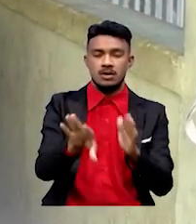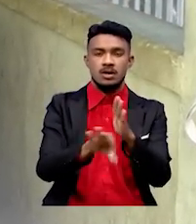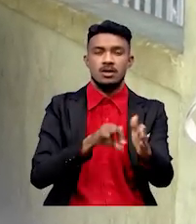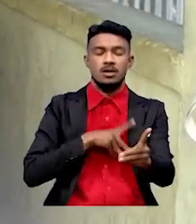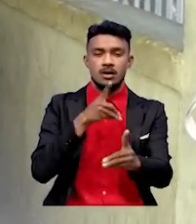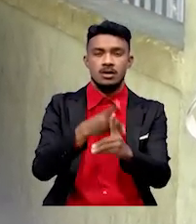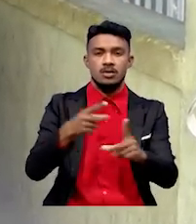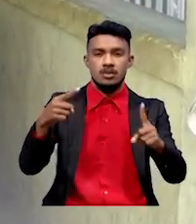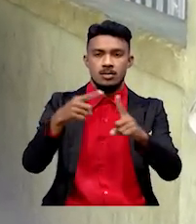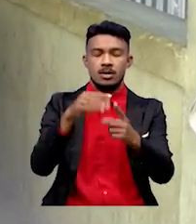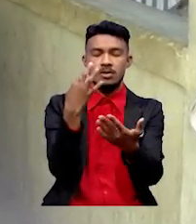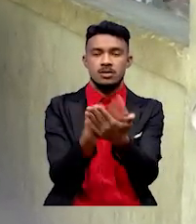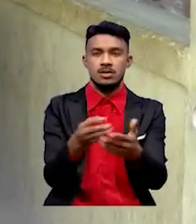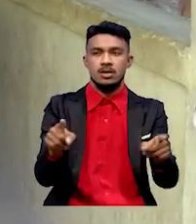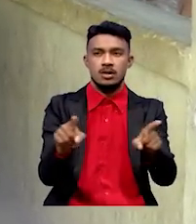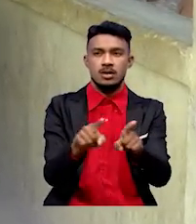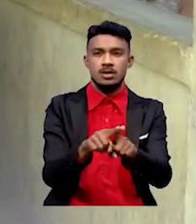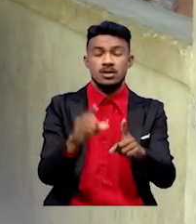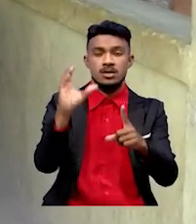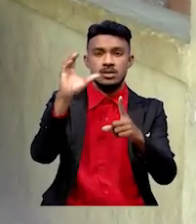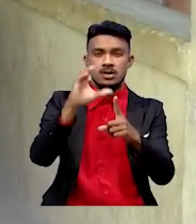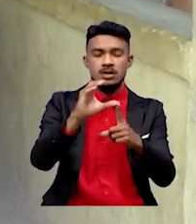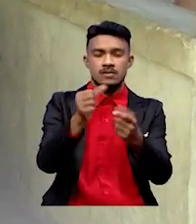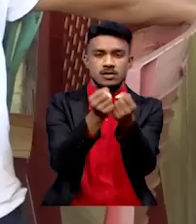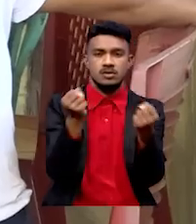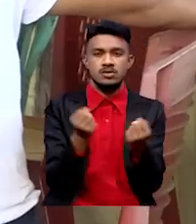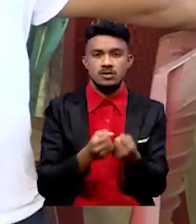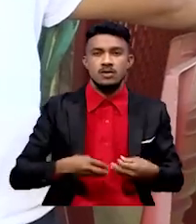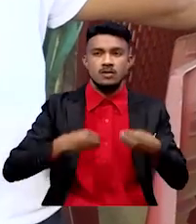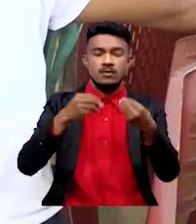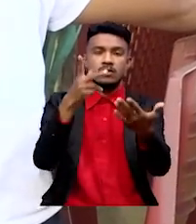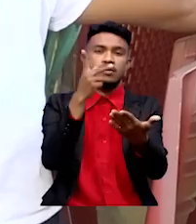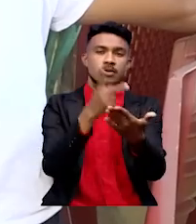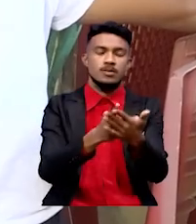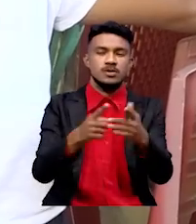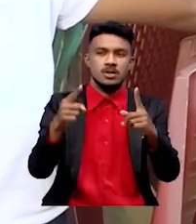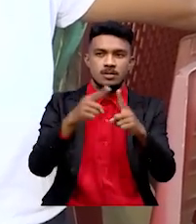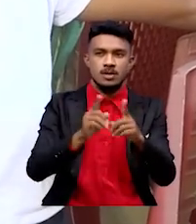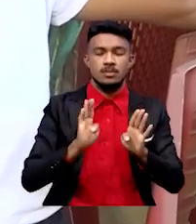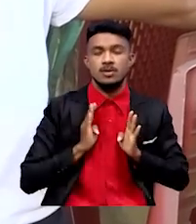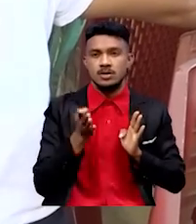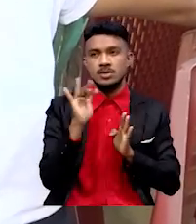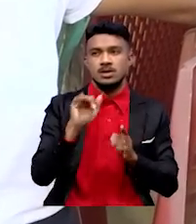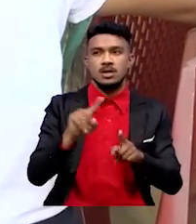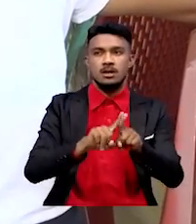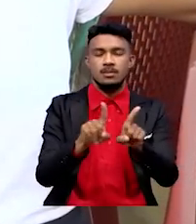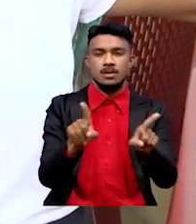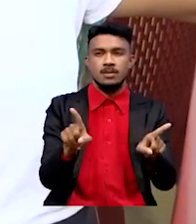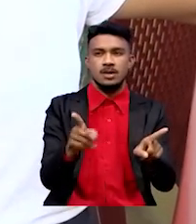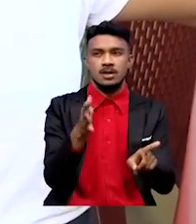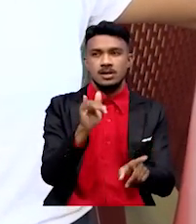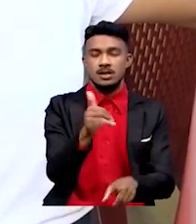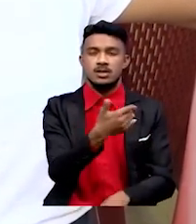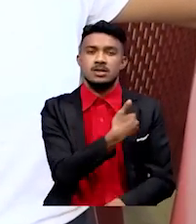que a autoridade local hatona ne proposta ba ia parte relevante. Mai be, si